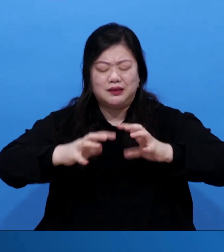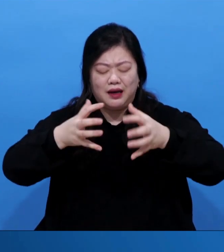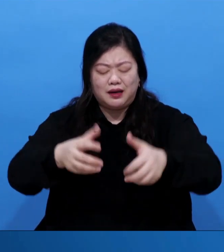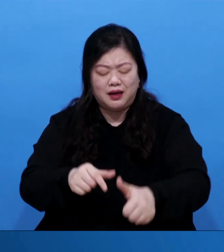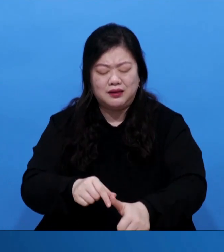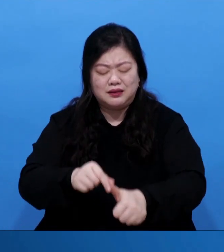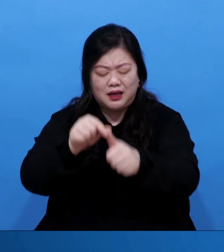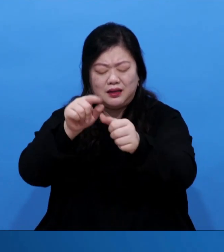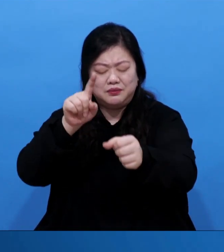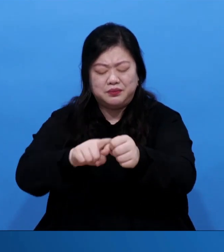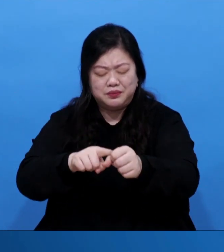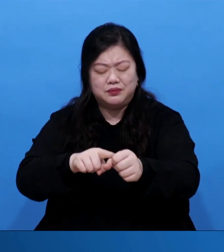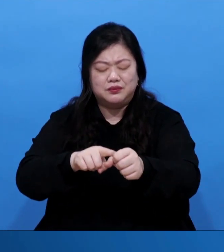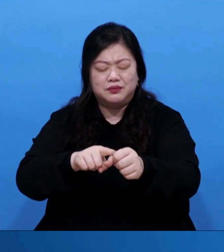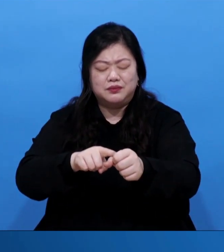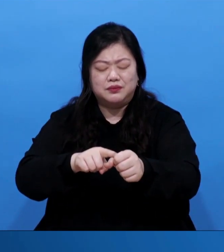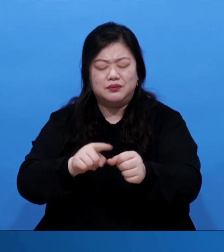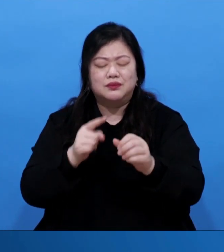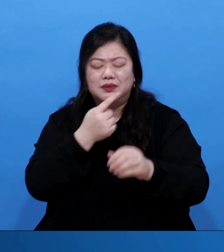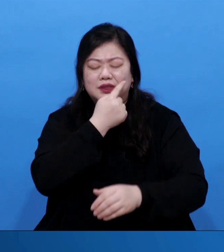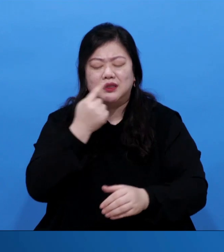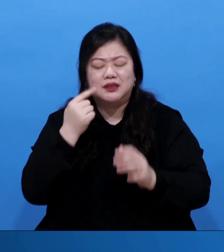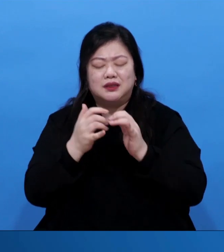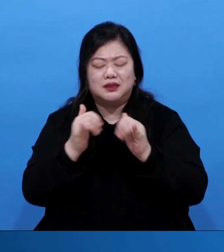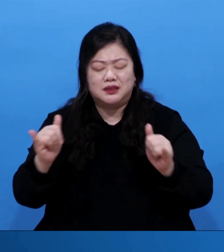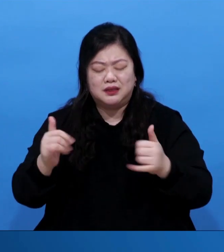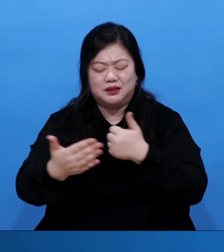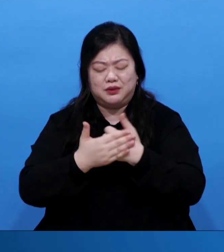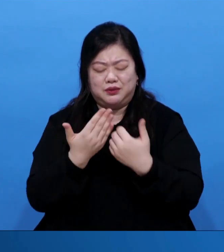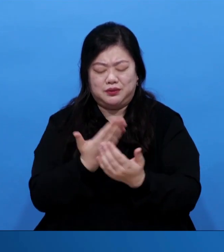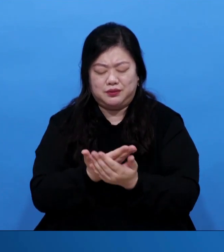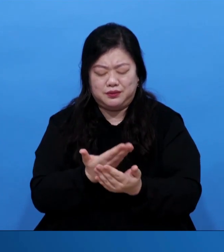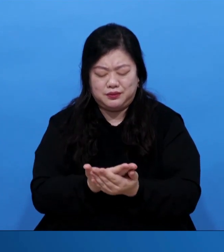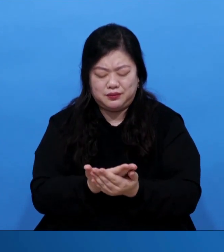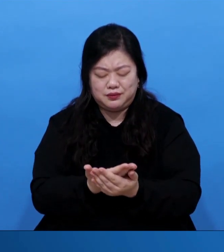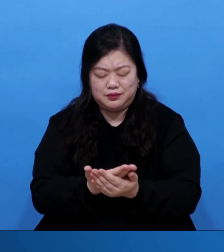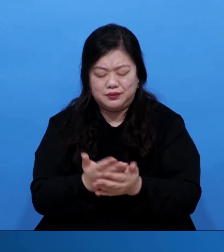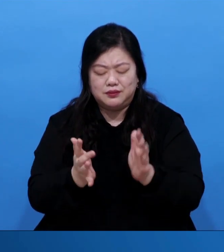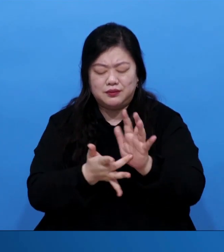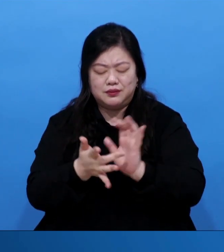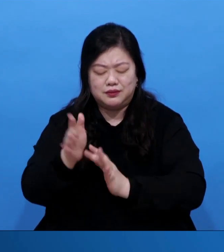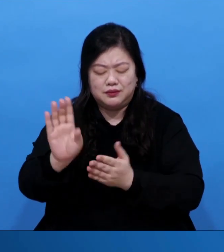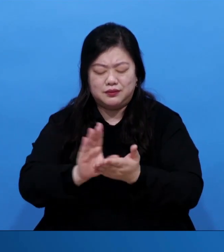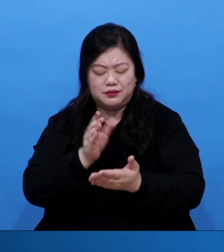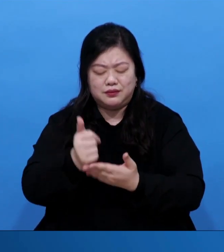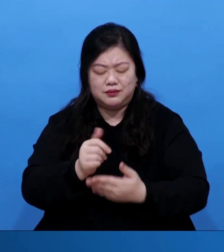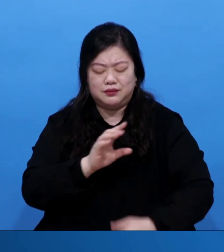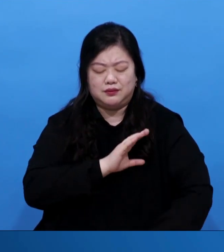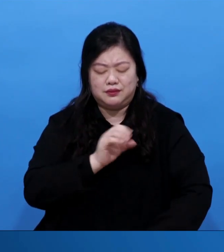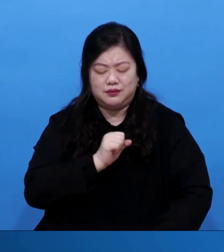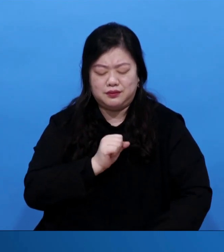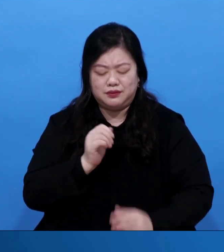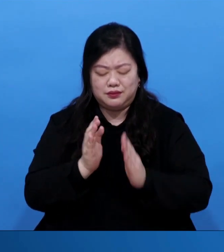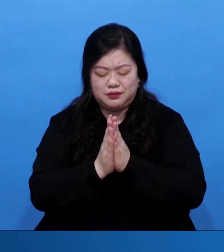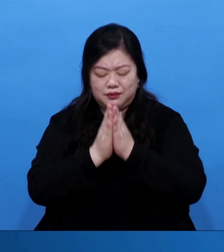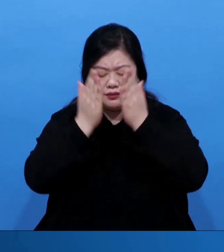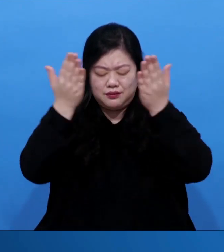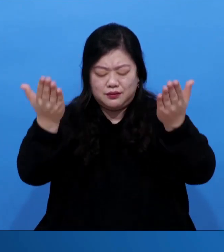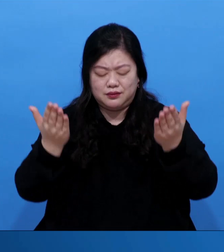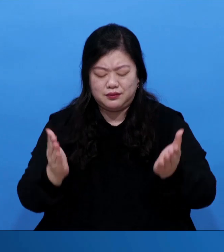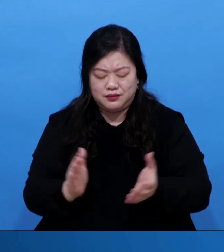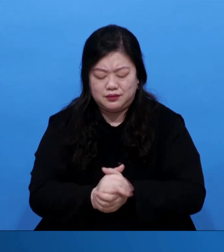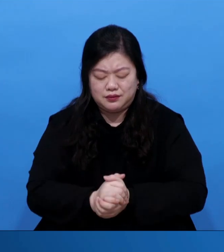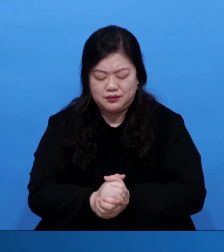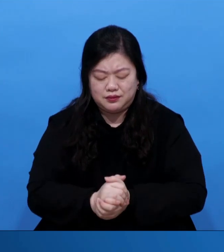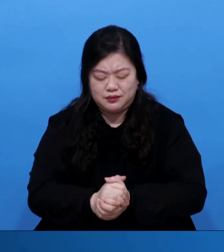grant great strength and power to our hearing impaired so that they can become witnesses for world evangelization. 예수 그리스도 이름으로 기도하옵나이다. In Jesus Christ's name we pray.